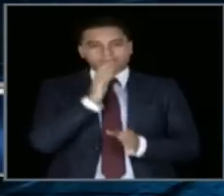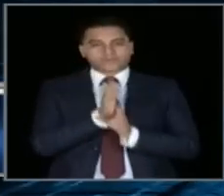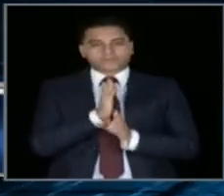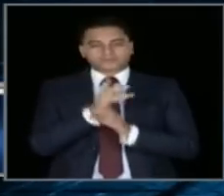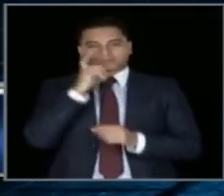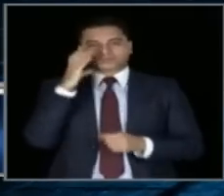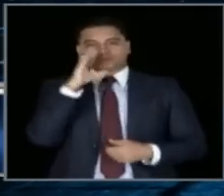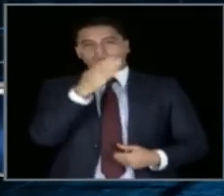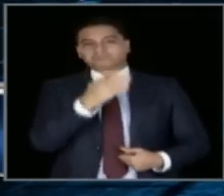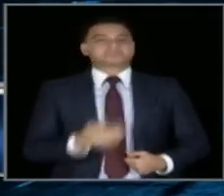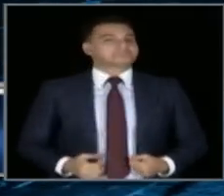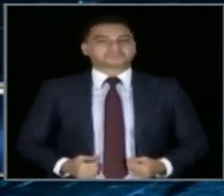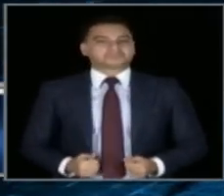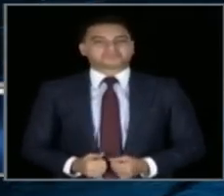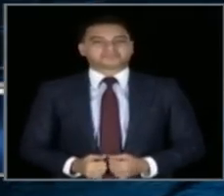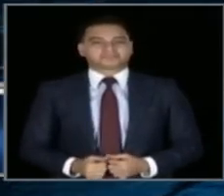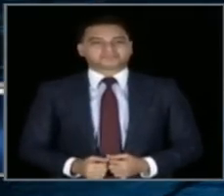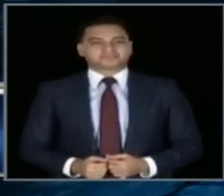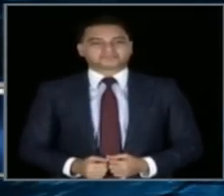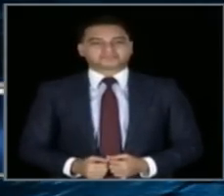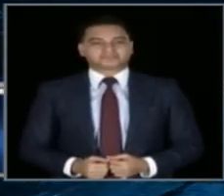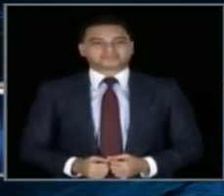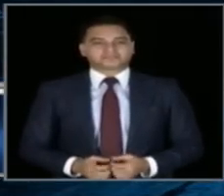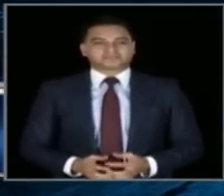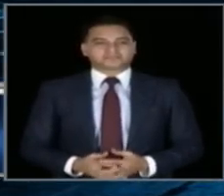من هي الفنانة في الصورة؟